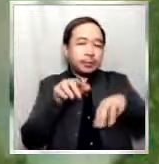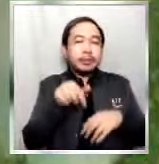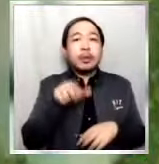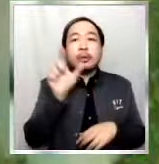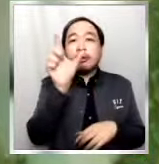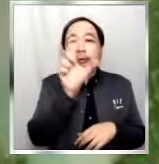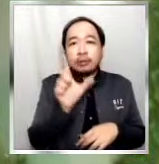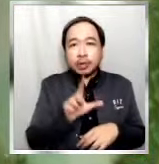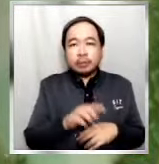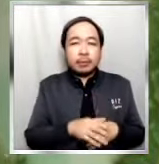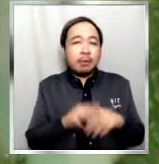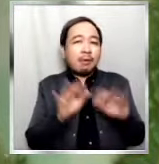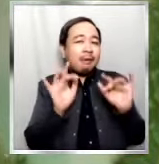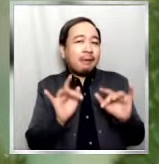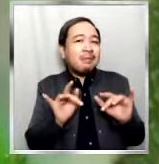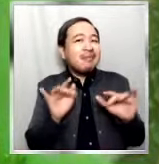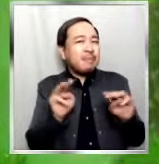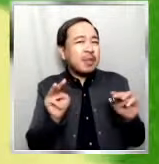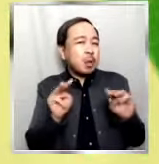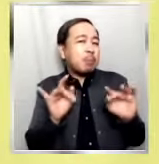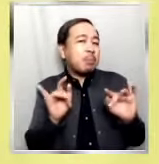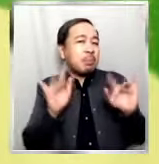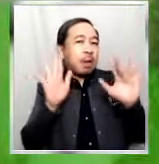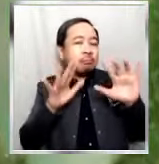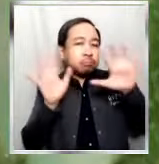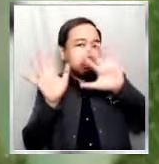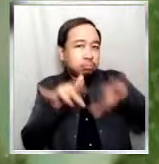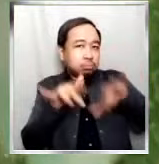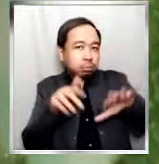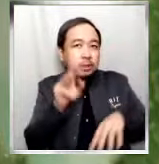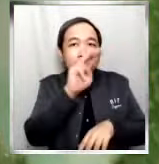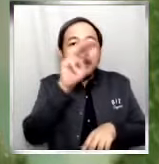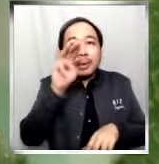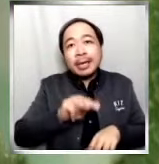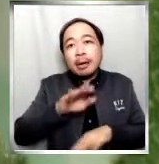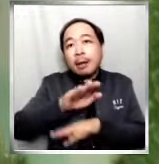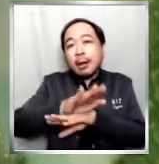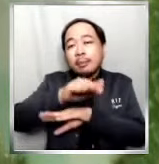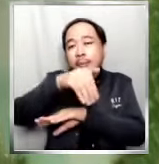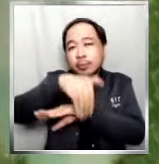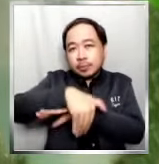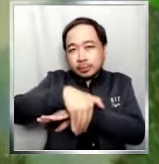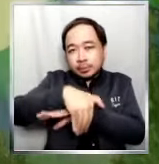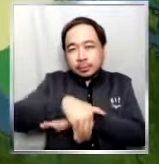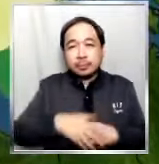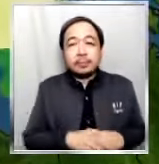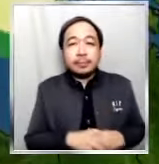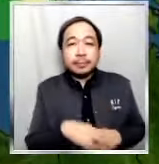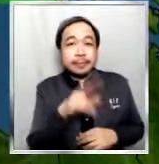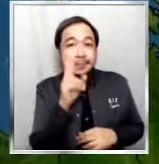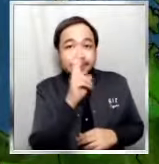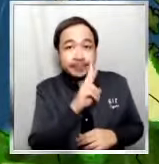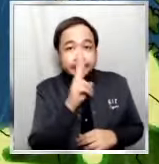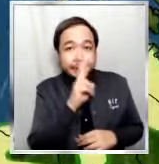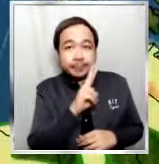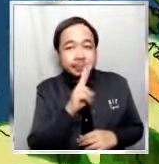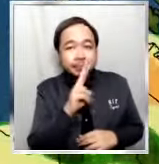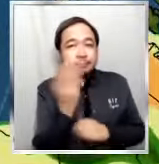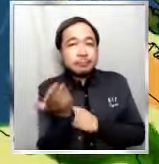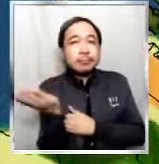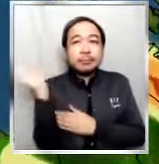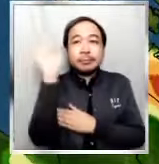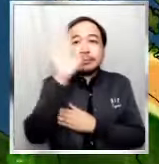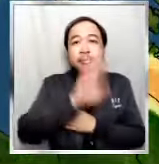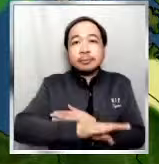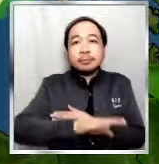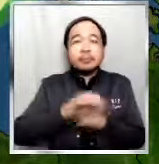lakas ng ulan naman ang asahan sa Metro Manila sa hapon at gabi. Sa Visayas naman, buong araw posible ang mga